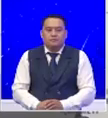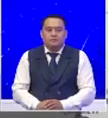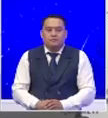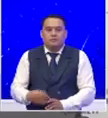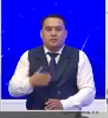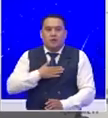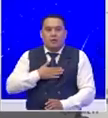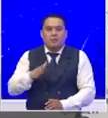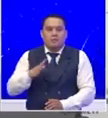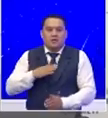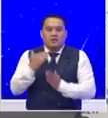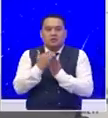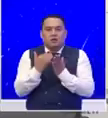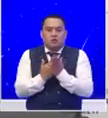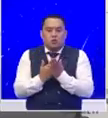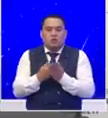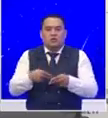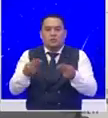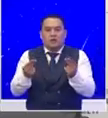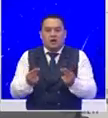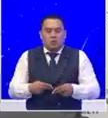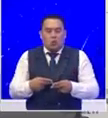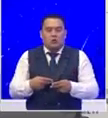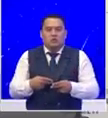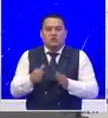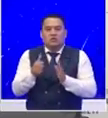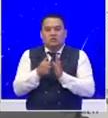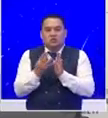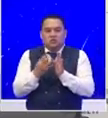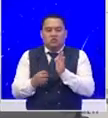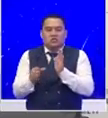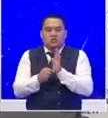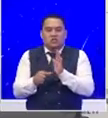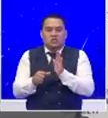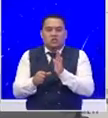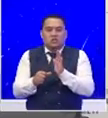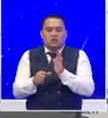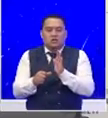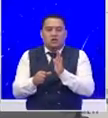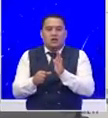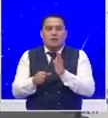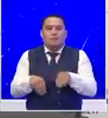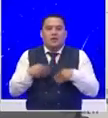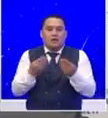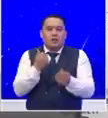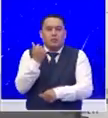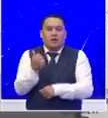Нами был составлен административный протокол по статье 462 части 3 и передан